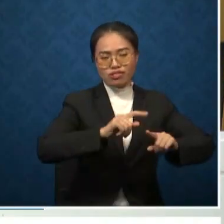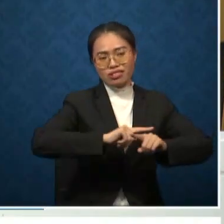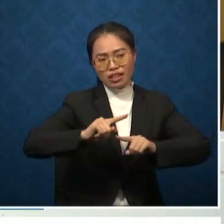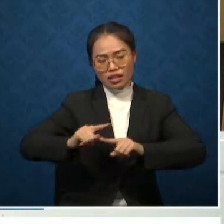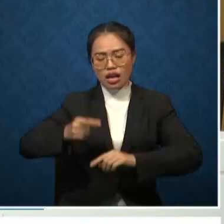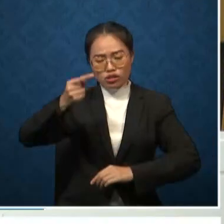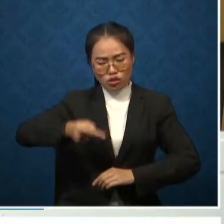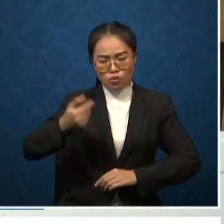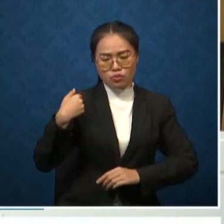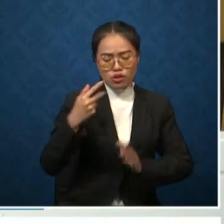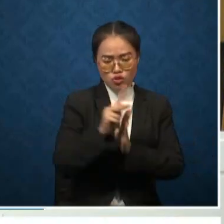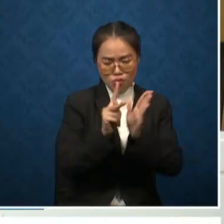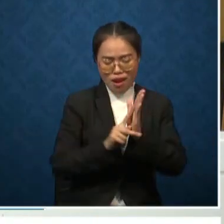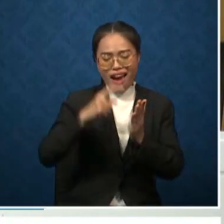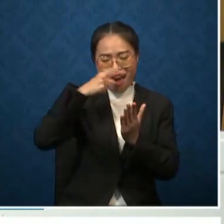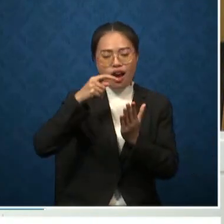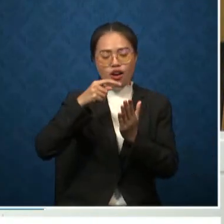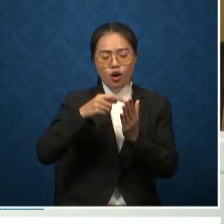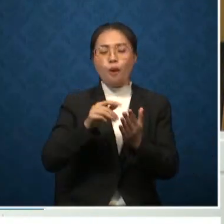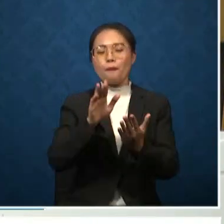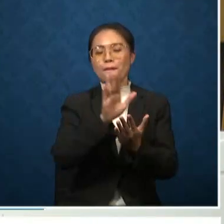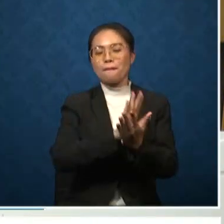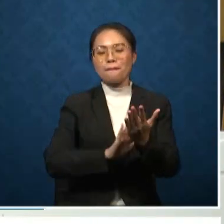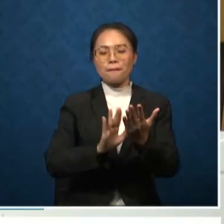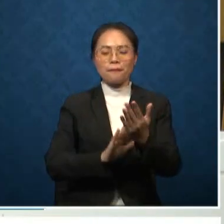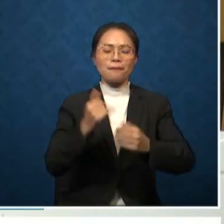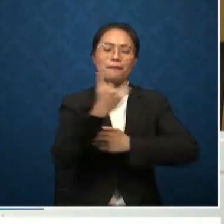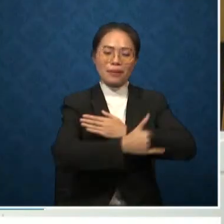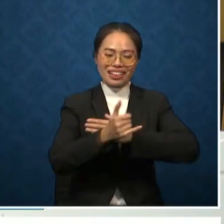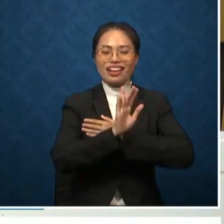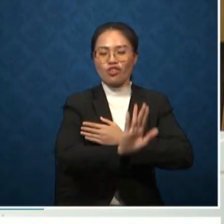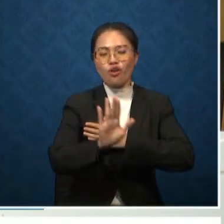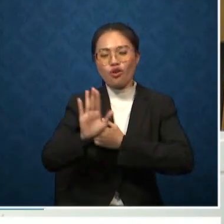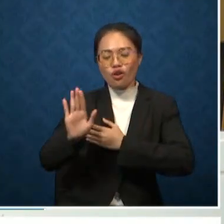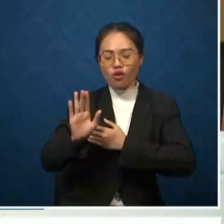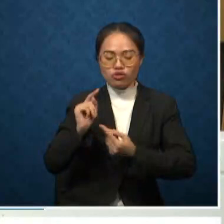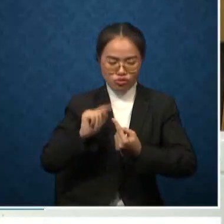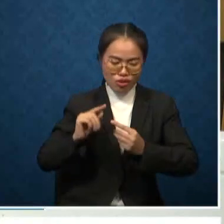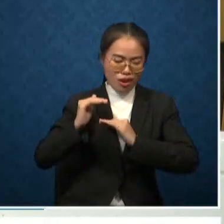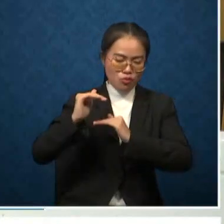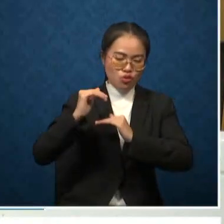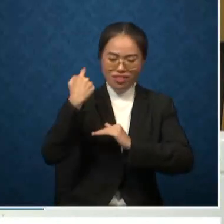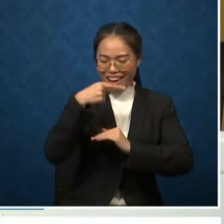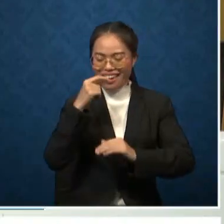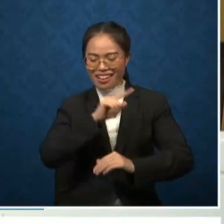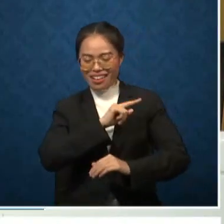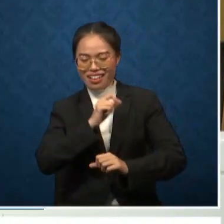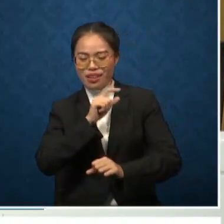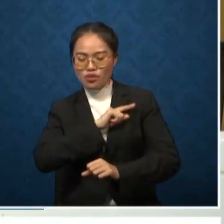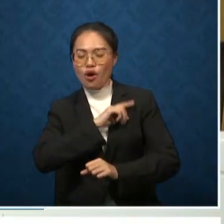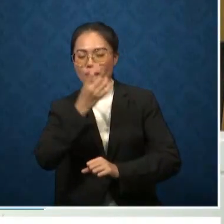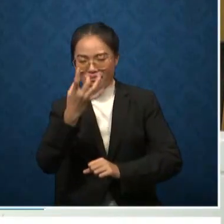จะต้องมีกฎหมายภายในประเทศนั้นรองรับเพื่อให้อำนาจสำหรับผู้มีอำนาจกำหนดผู้มีอำนาจของประเทศนั้นๆแ